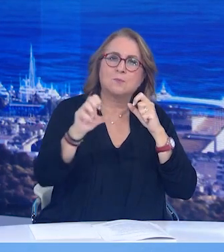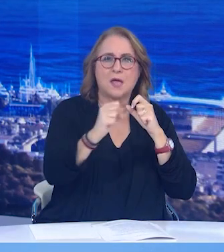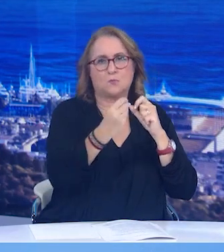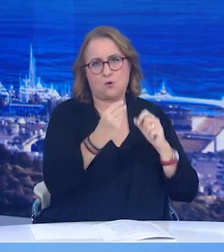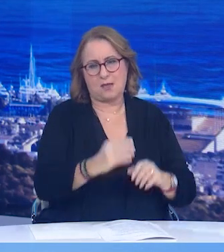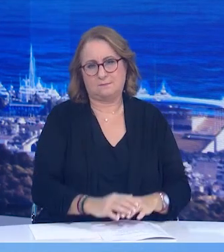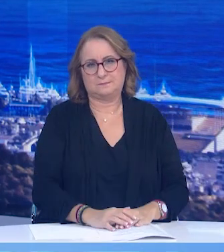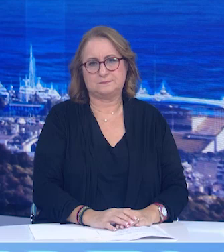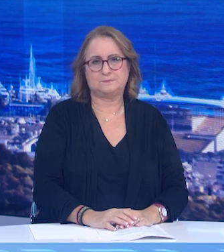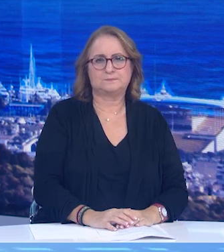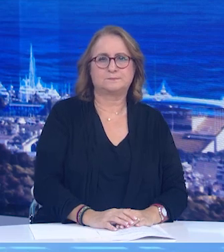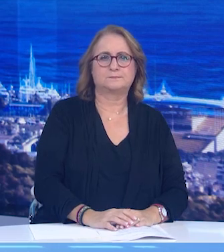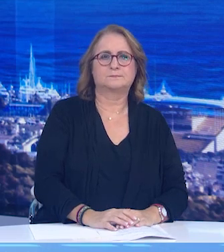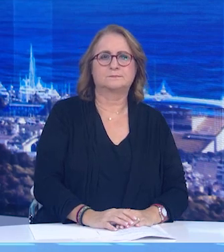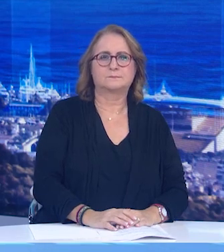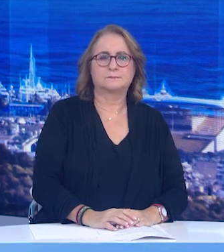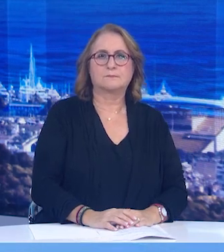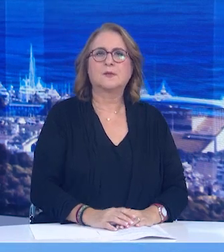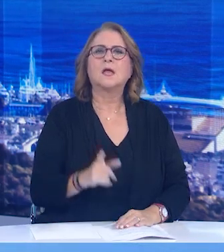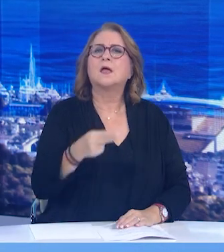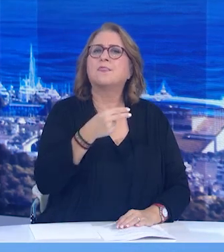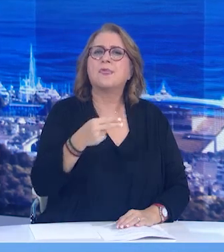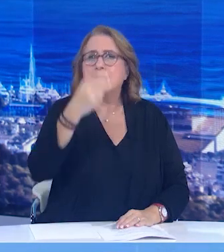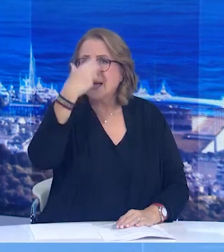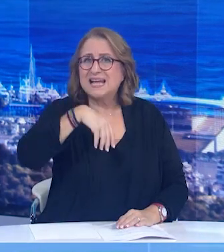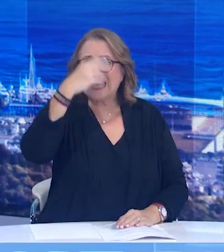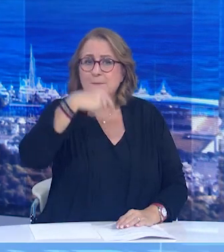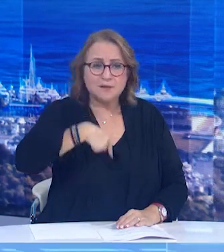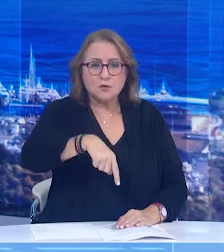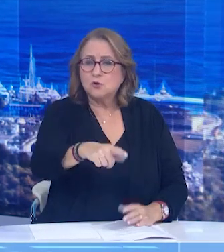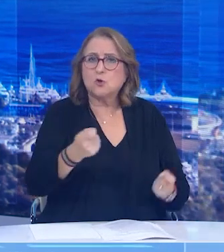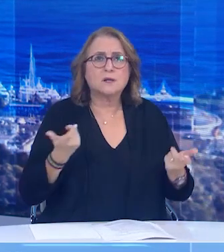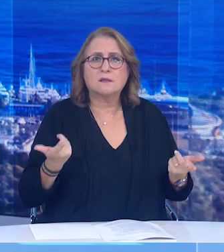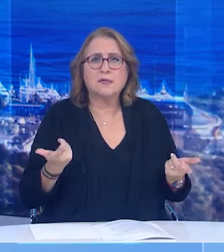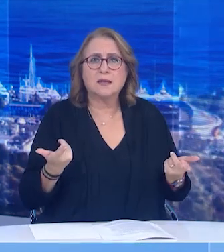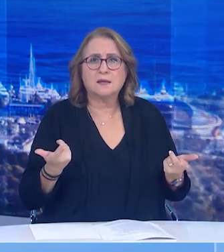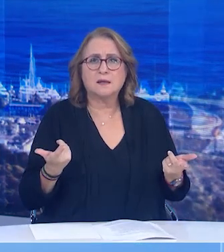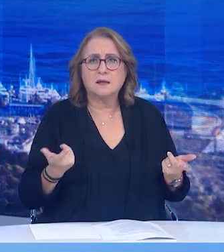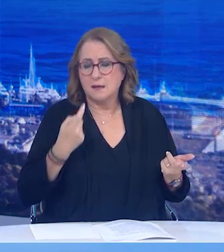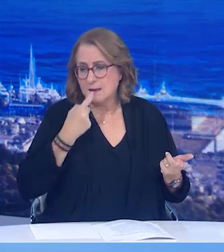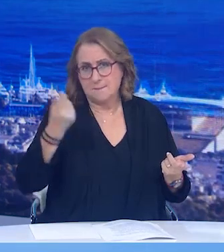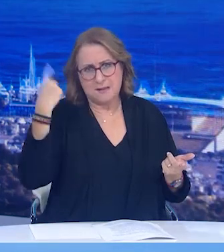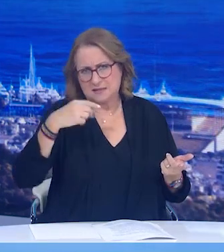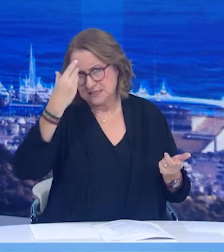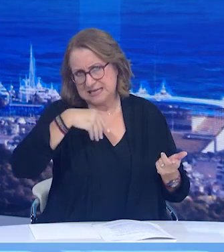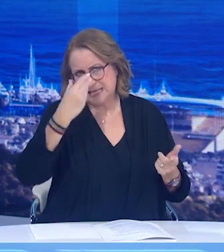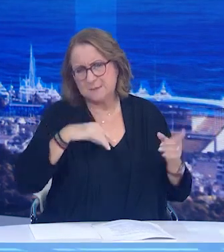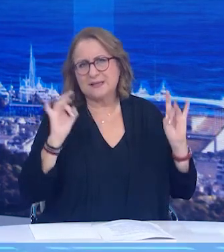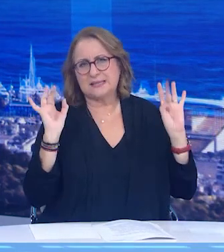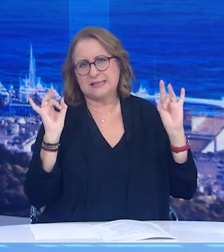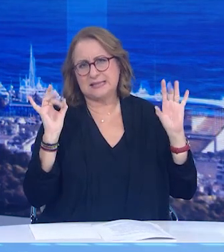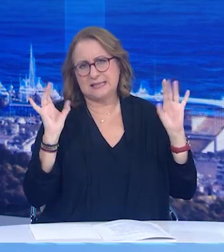για τη γρίπη, θέλετε να σχολιάσω? Ναι, το συνδυασμό λέει τη γρίπη. Δηλαδή, επειδή και σε πέρσι δεν είχαμε γρίπη,